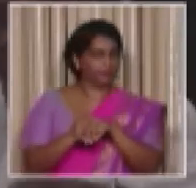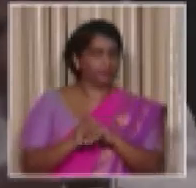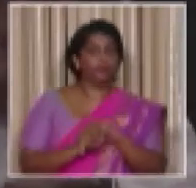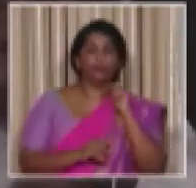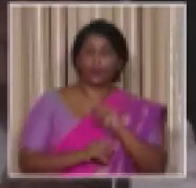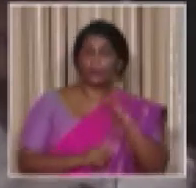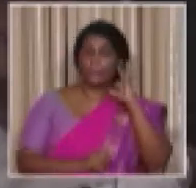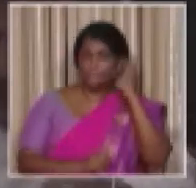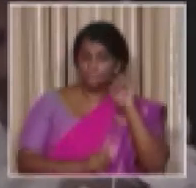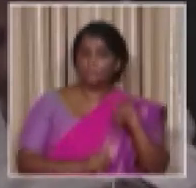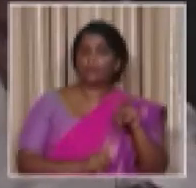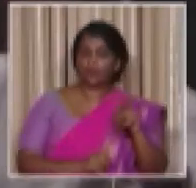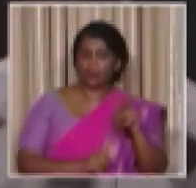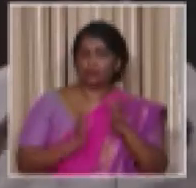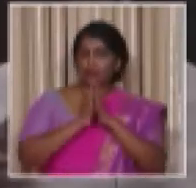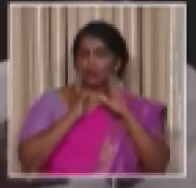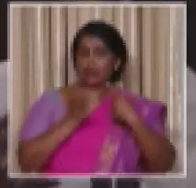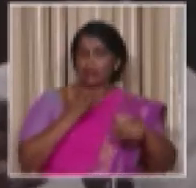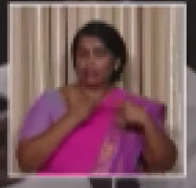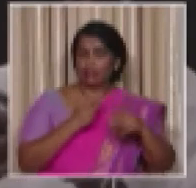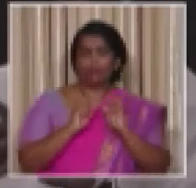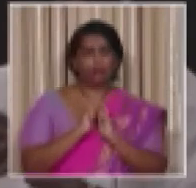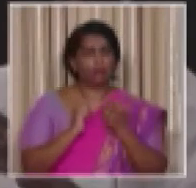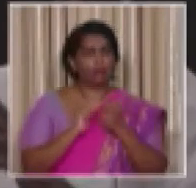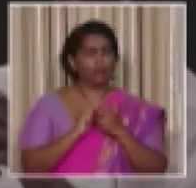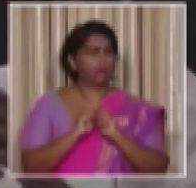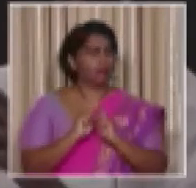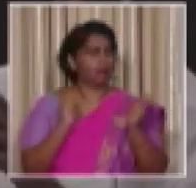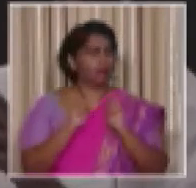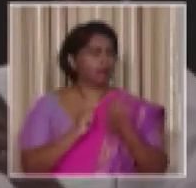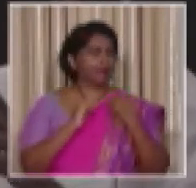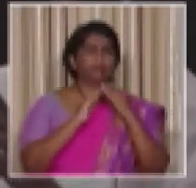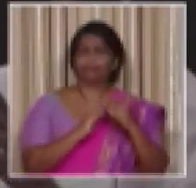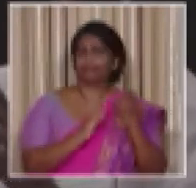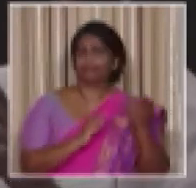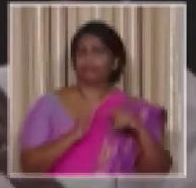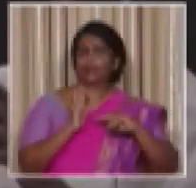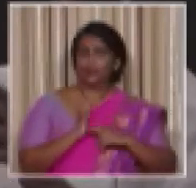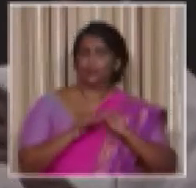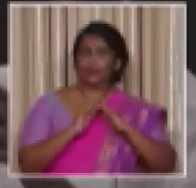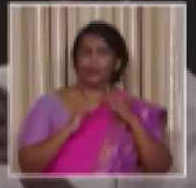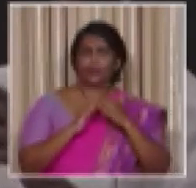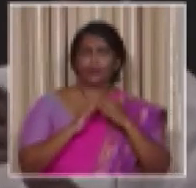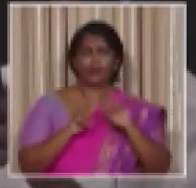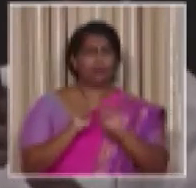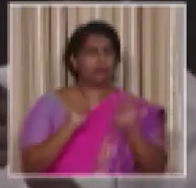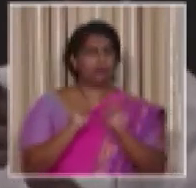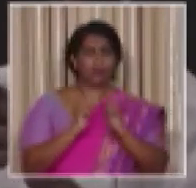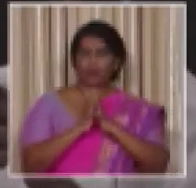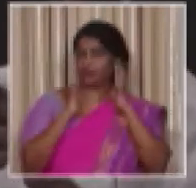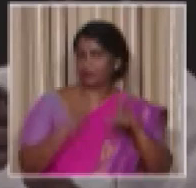මේ ප්‍රතිඵලයක් ඇට මේ තියෙන බොහෝ දේවල් කැඩී විඳී ගිහිල්ලා පාවිච්චි කරපු උපකරණ ගෘහ උපකරණ හානි වෙලා